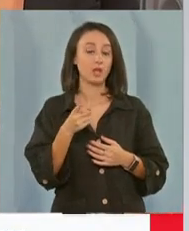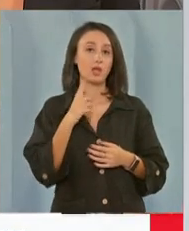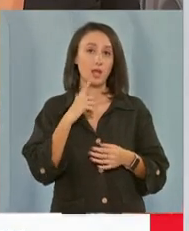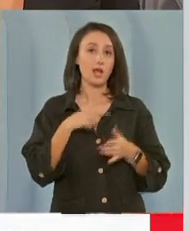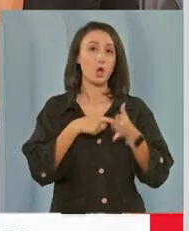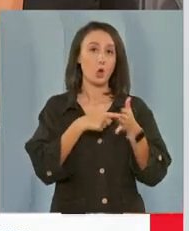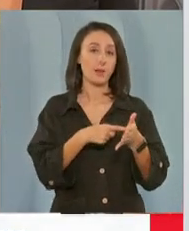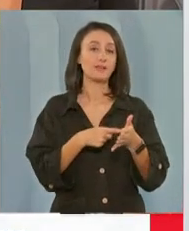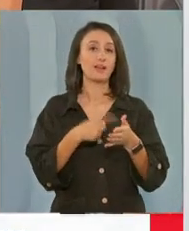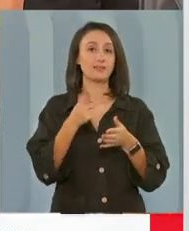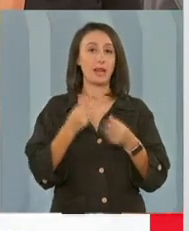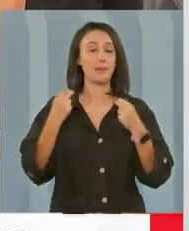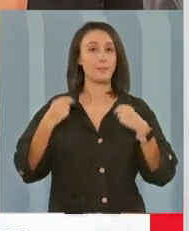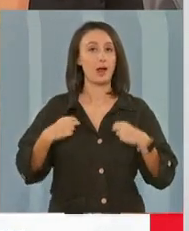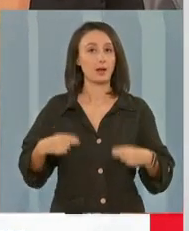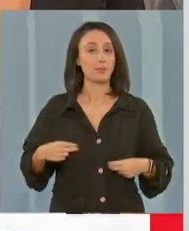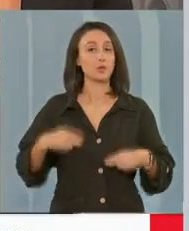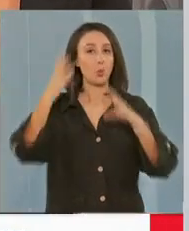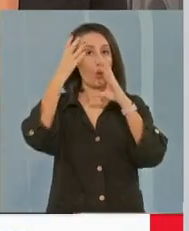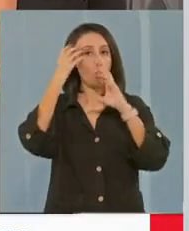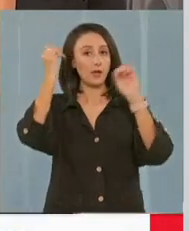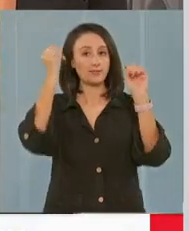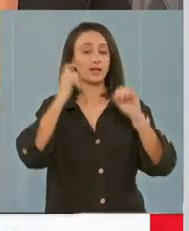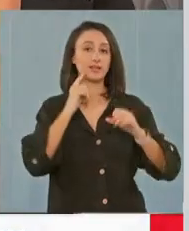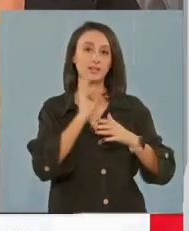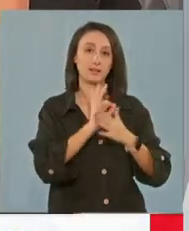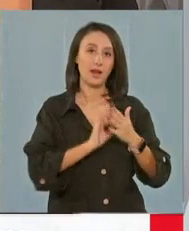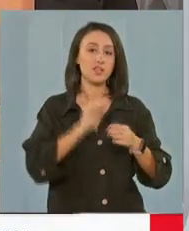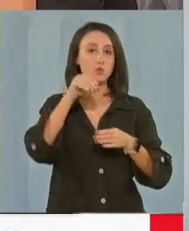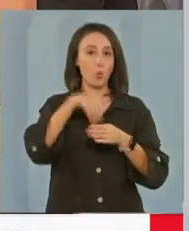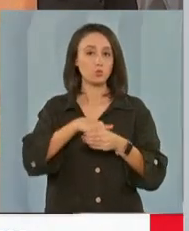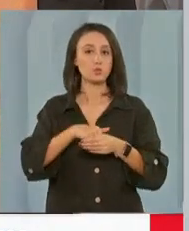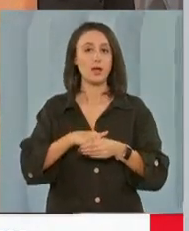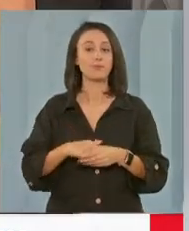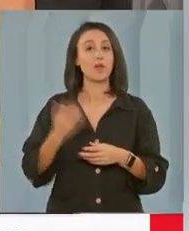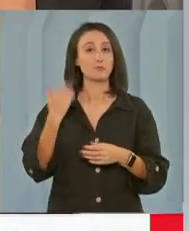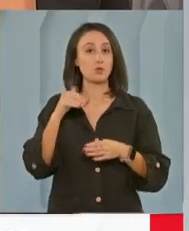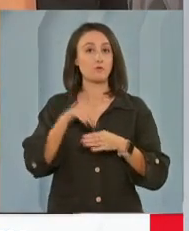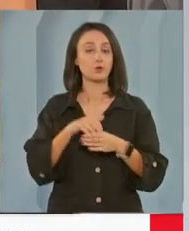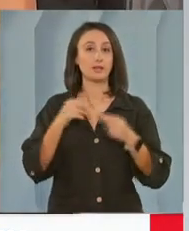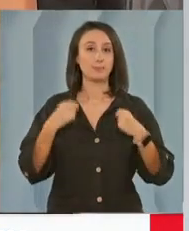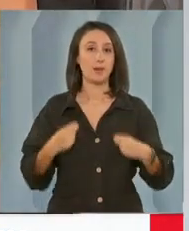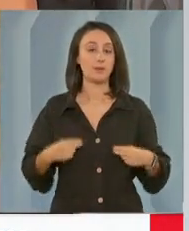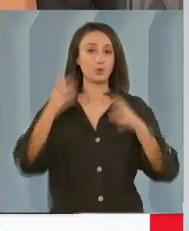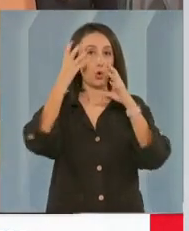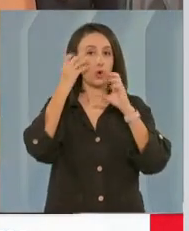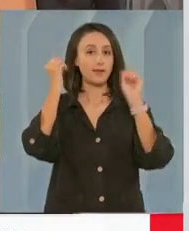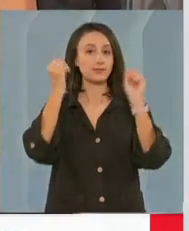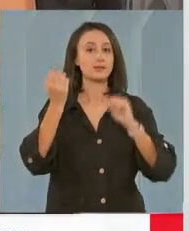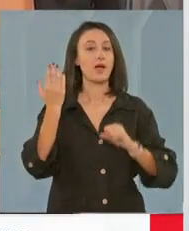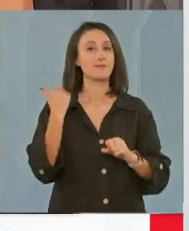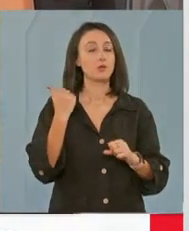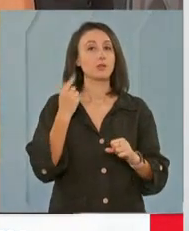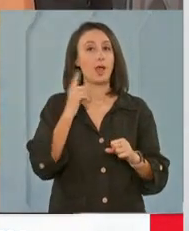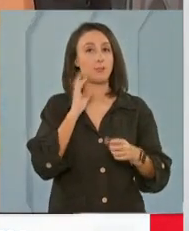o recomandare din partea Parlamentului olandez. Rezoluția care a fost votată în Parlamentul olandez, da, a fost